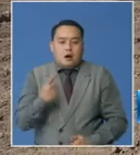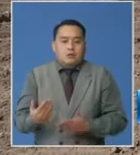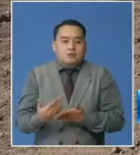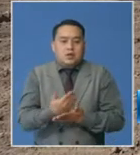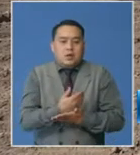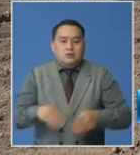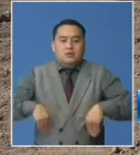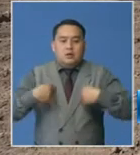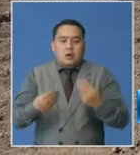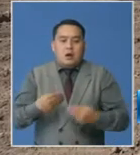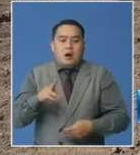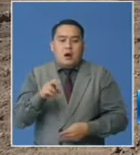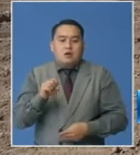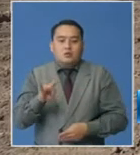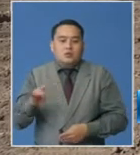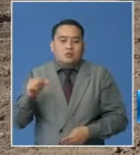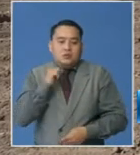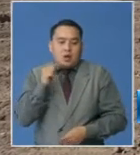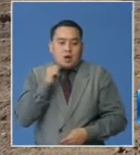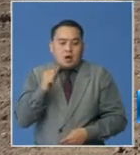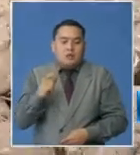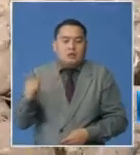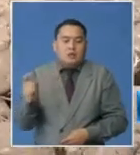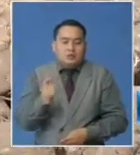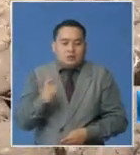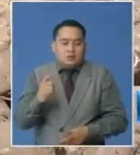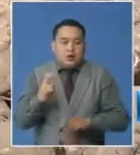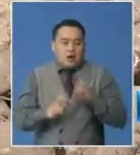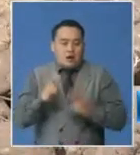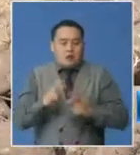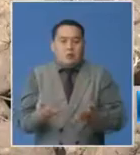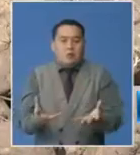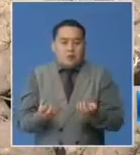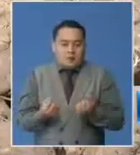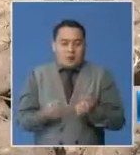урожай сдает на Аксузский сахарный завод, который почти месяц назад начал прием свеклы.